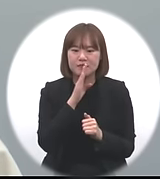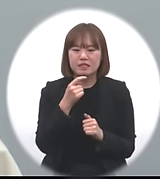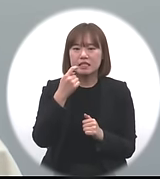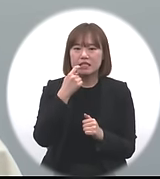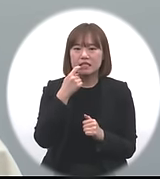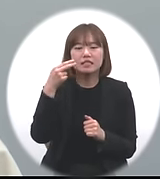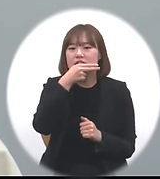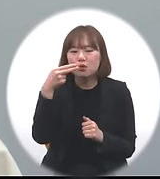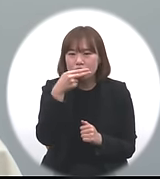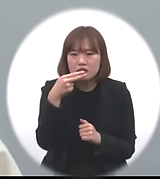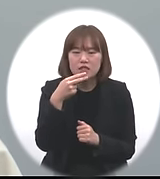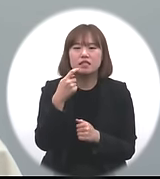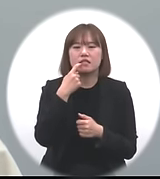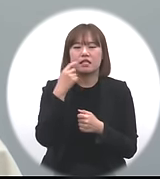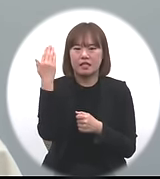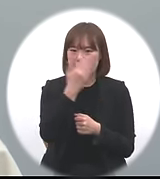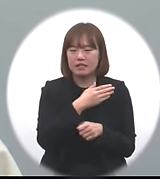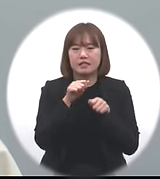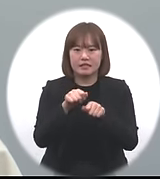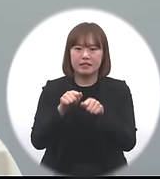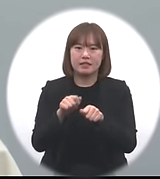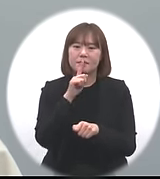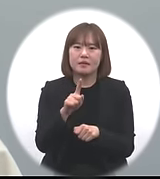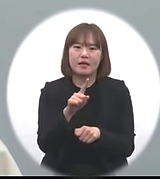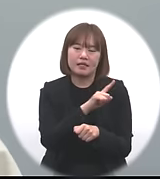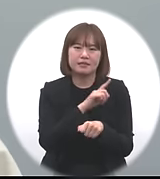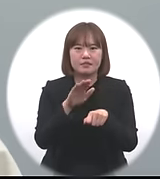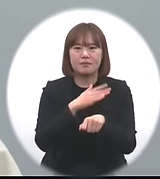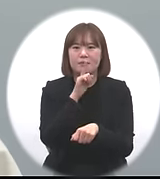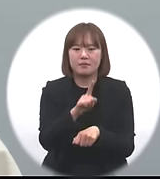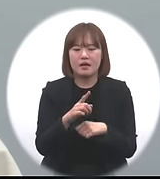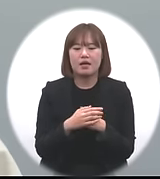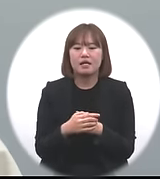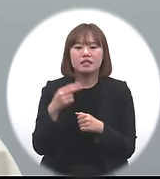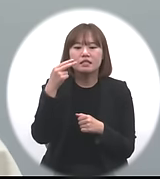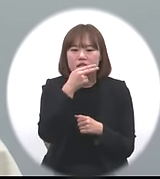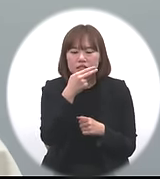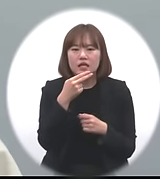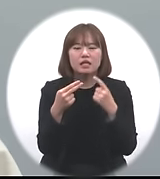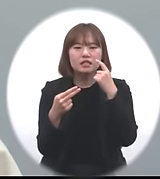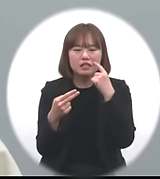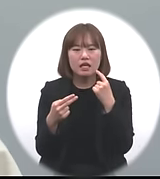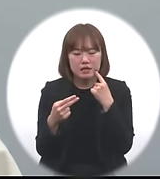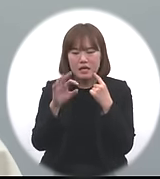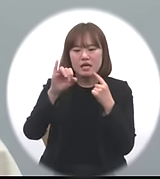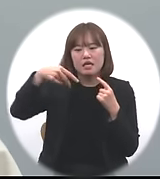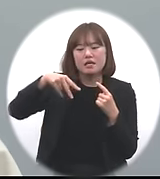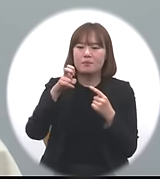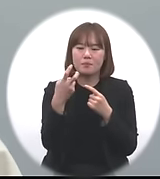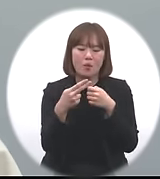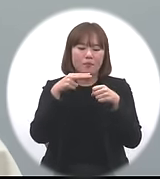얘기가 제일 중요할 수 있는데 실제적으로 칫솔질은 치아를 깨끗하게 닦는 겁니다. 이게 제일 잘못된 말입니다. 칫솔질은